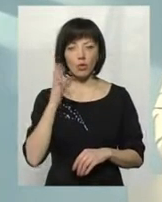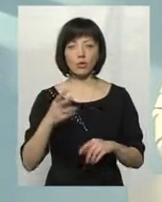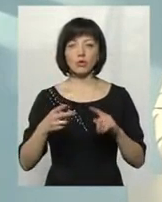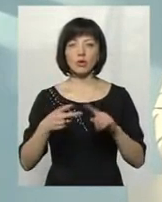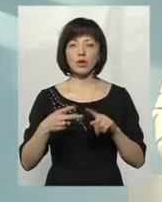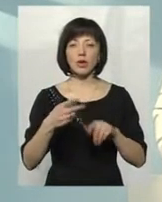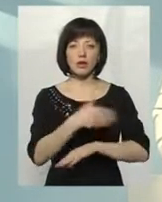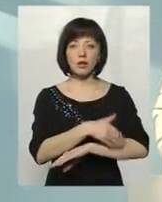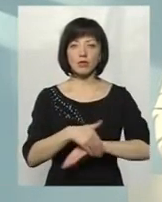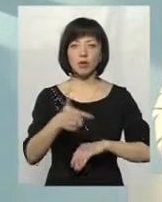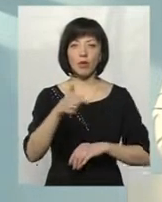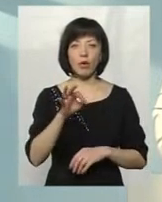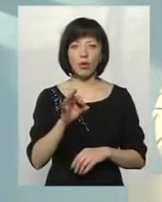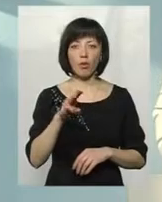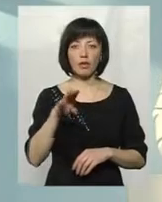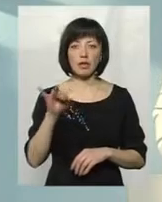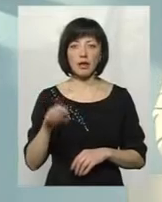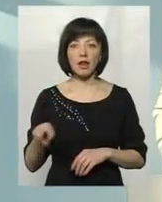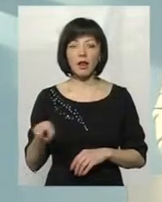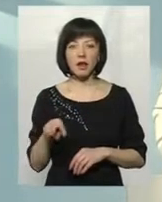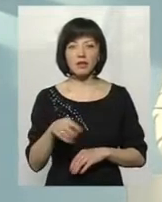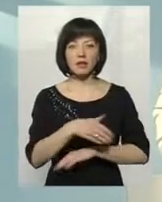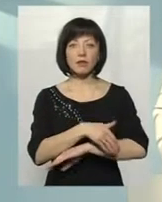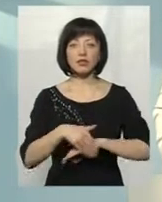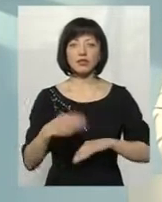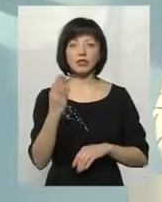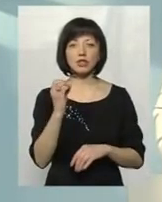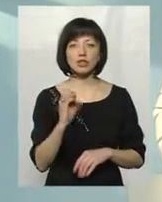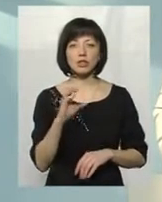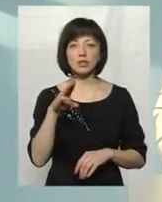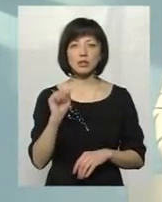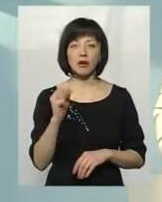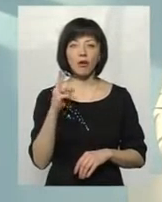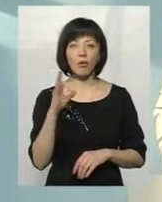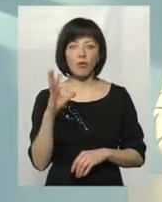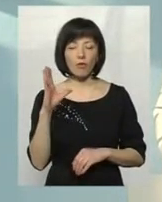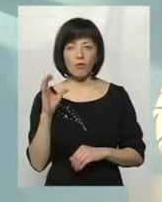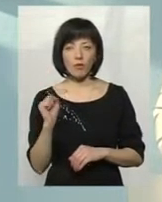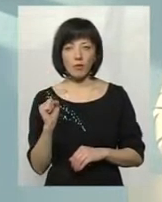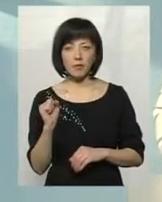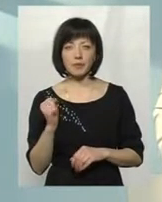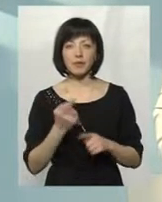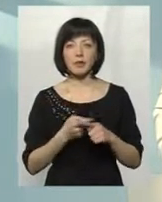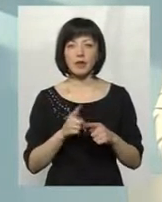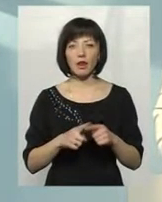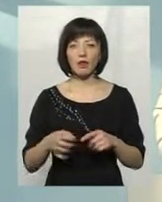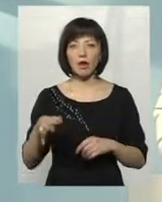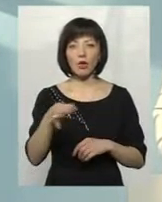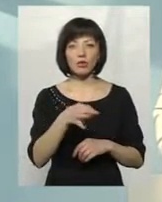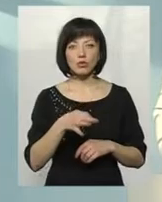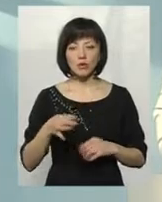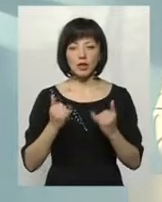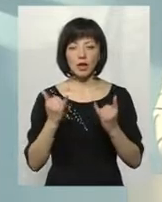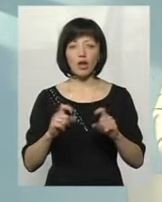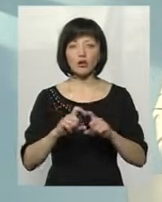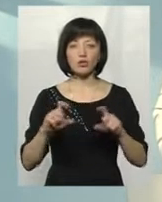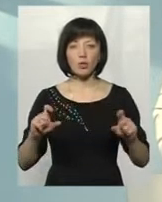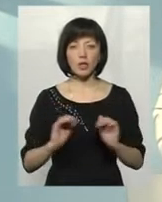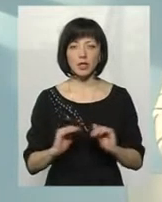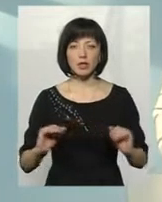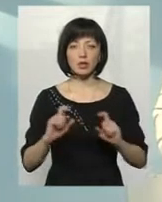на вулиці Гонти в Лезному і на вулиці Шостаковича для дитячого садочку, це на Озерні для школи і для дитячого